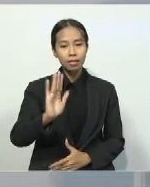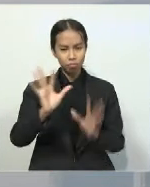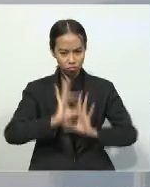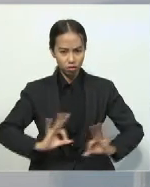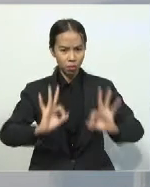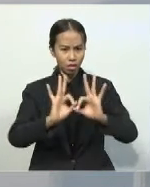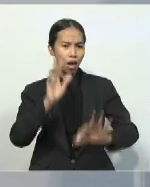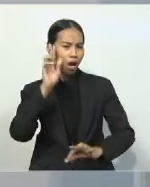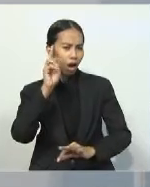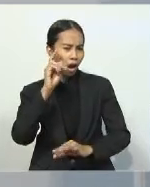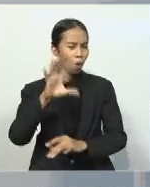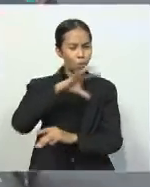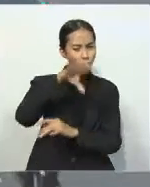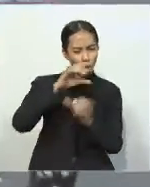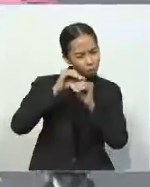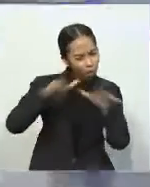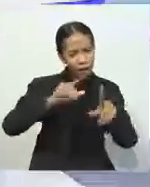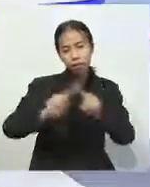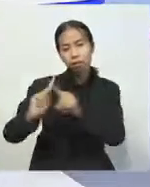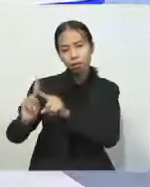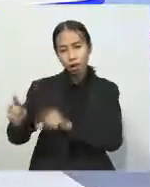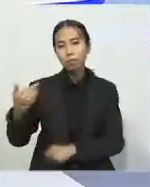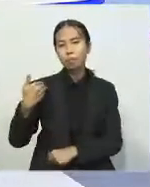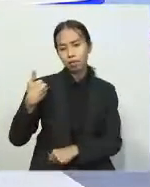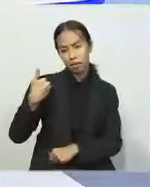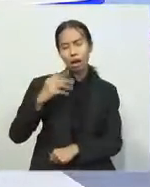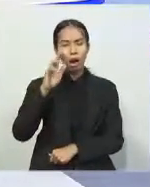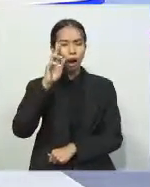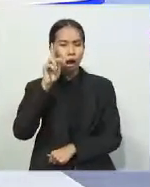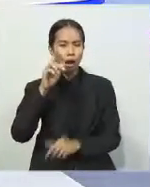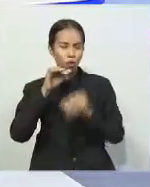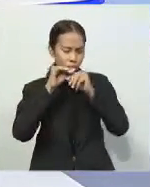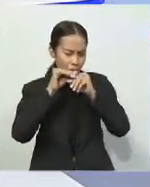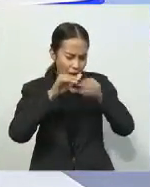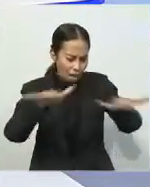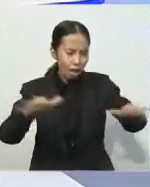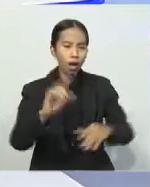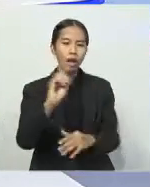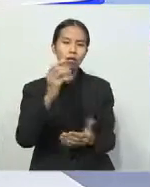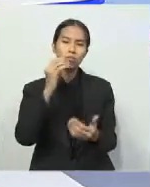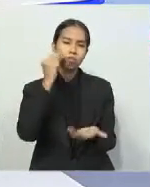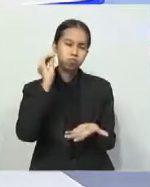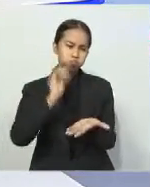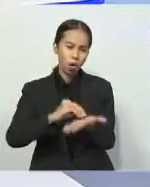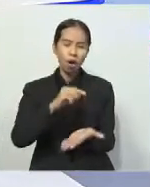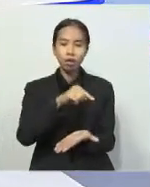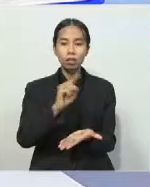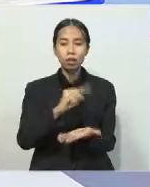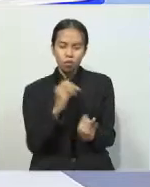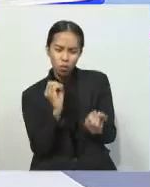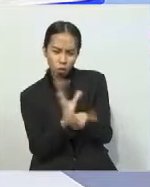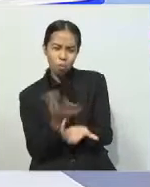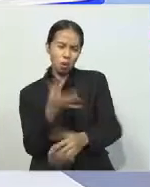ข่าวลือข่าวลวงด้วยนะฮะเพราะว่ามีคนเนี่ยไปแชร์ข่าวที่เป็นข่าวมั่วว่าอย่างนั้นนะเพราะว่ามีได้รับผลกระท